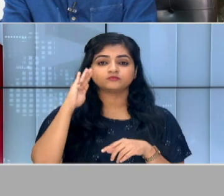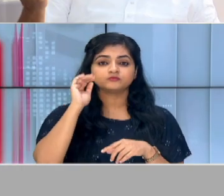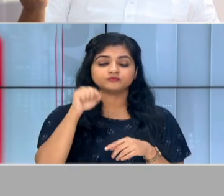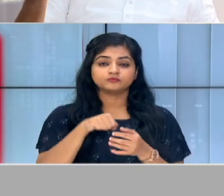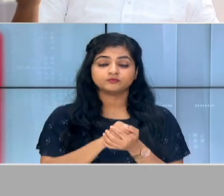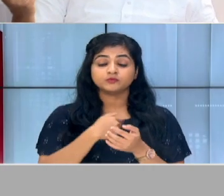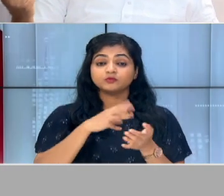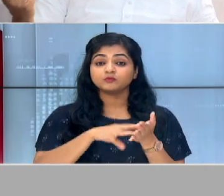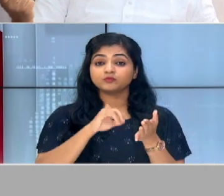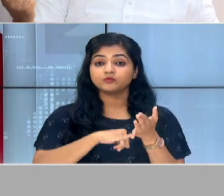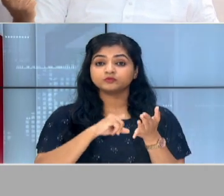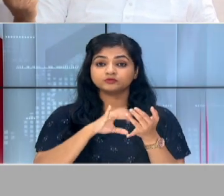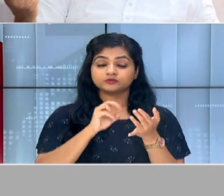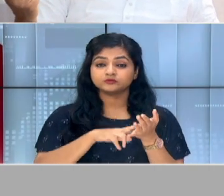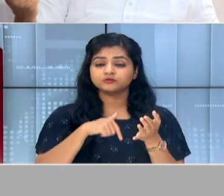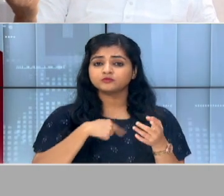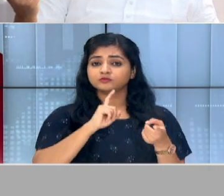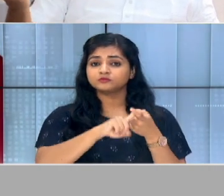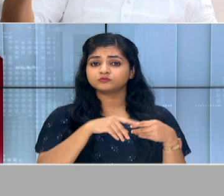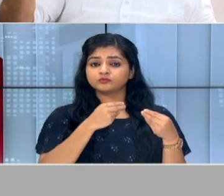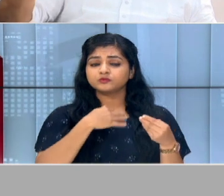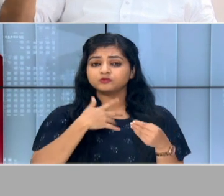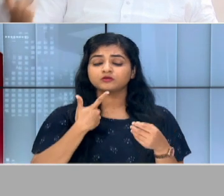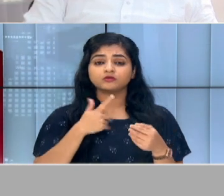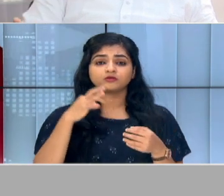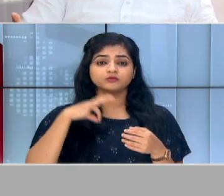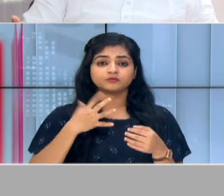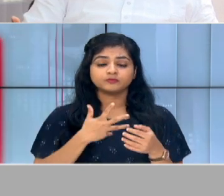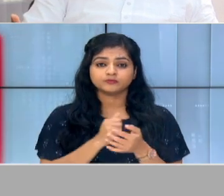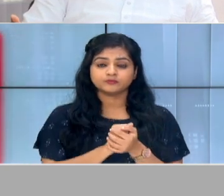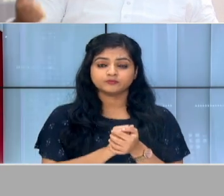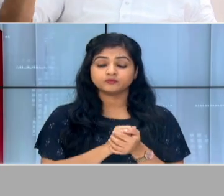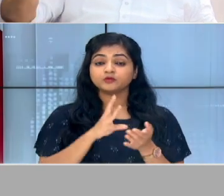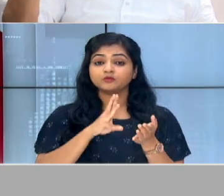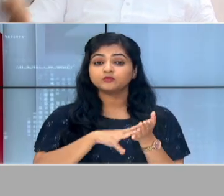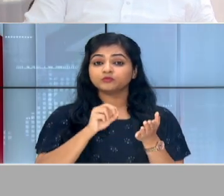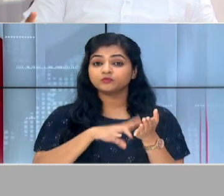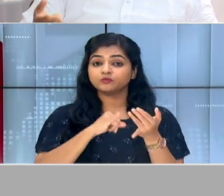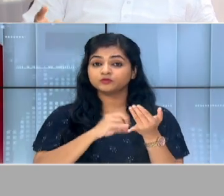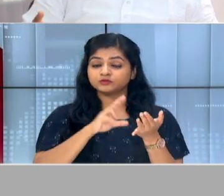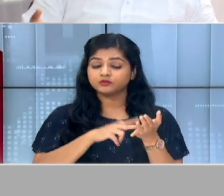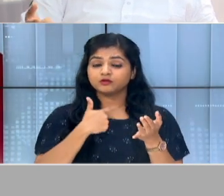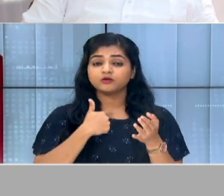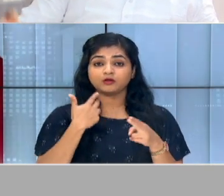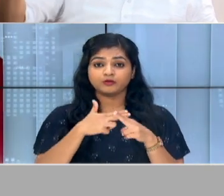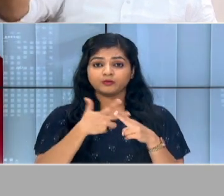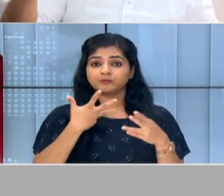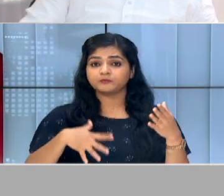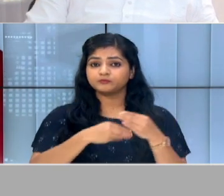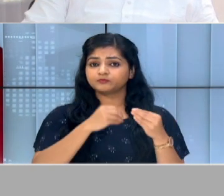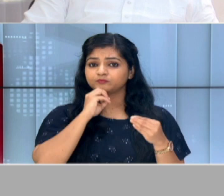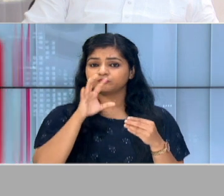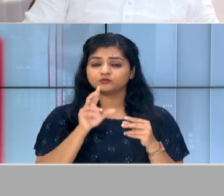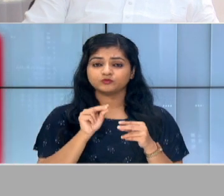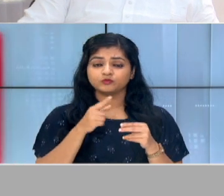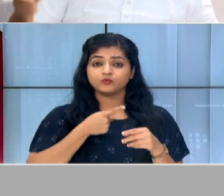ശക്തമാക്കണം? അതുകൊണ്ടാണ് ബെനിഫിറ്റ് എനിക്കെന്താ? അദ്ദേഹം എന്നെ എവിടെയും താത്തി പറഞ്ഞിട്ടില്ല, എന്നെ എവിടെയും കൂട്ടിക്കെട്ടി പറഞ്ഞിട്ടില്ല. അദ്ദേഹത്തെ